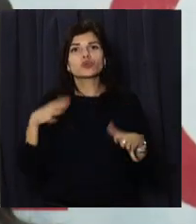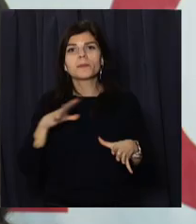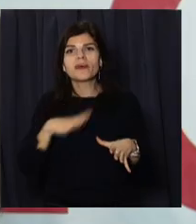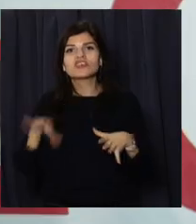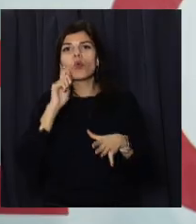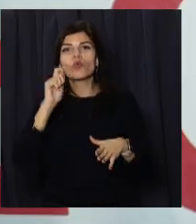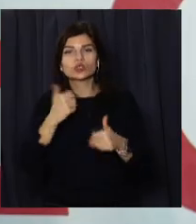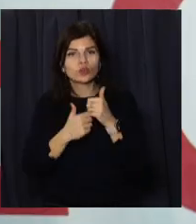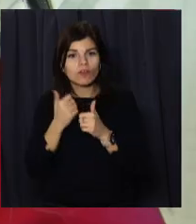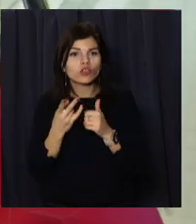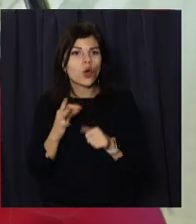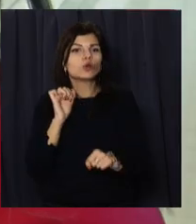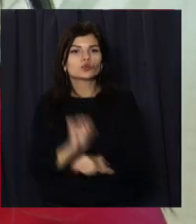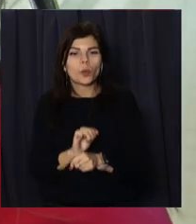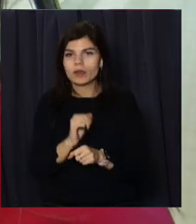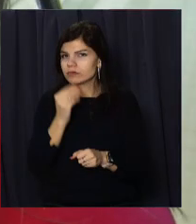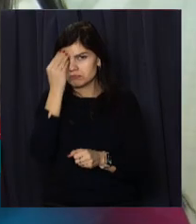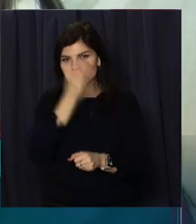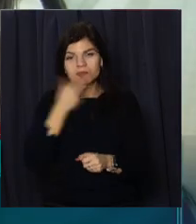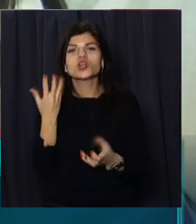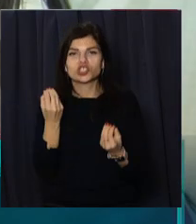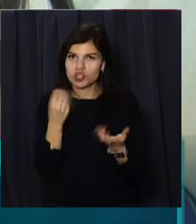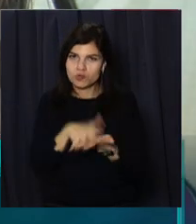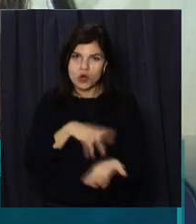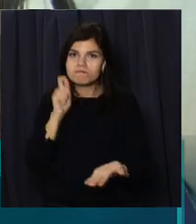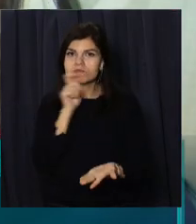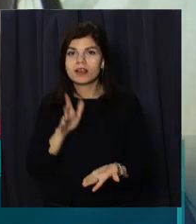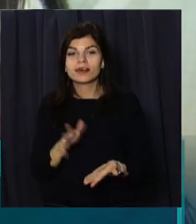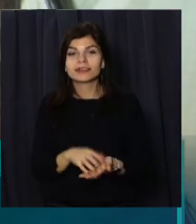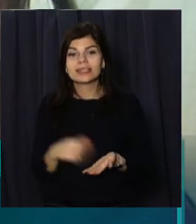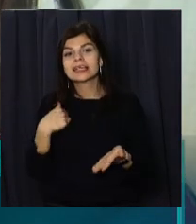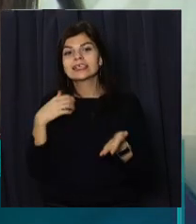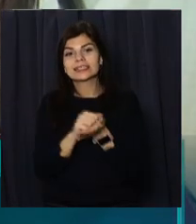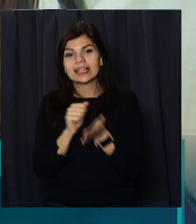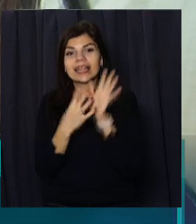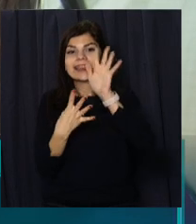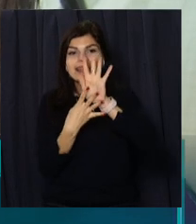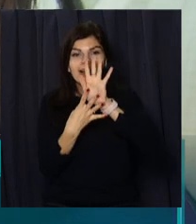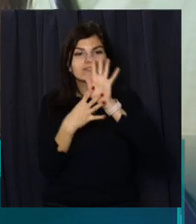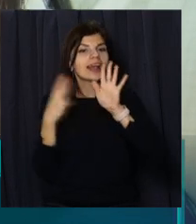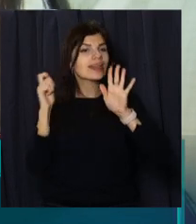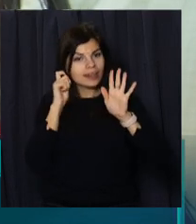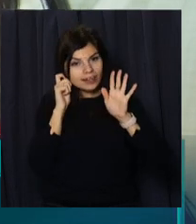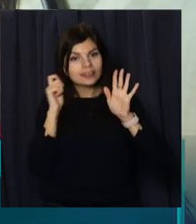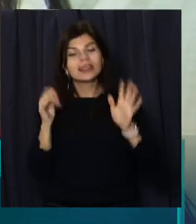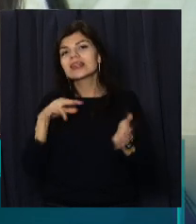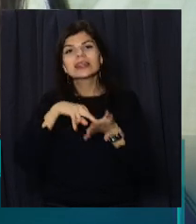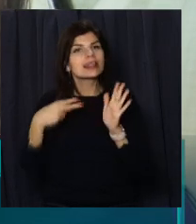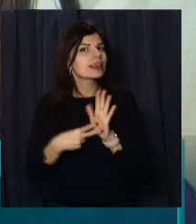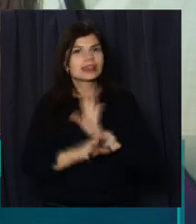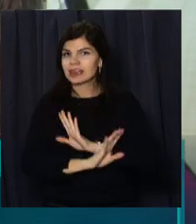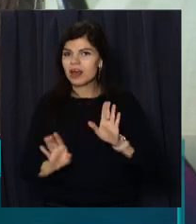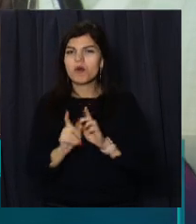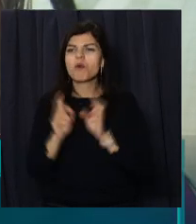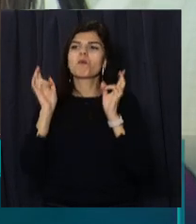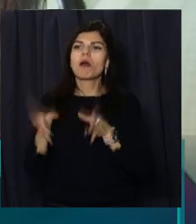збирається, каже дівчина. Займаюсь 9 років цим і не планую бросати. Я хочу достичь больших висот